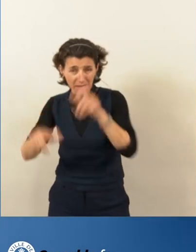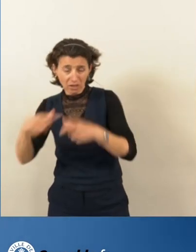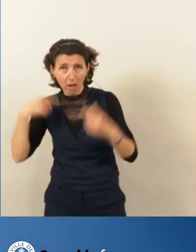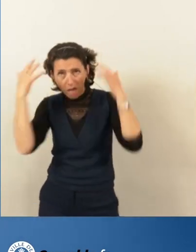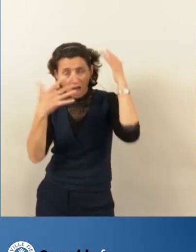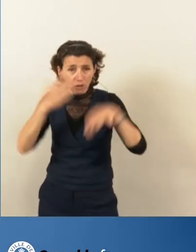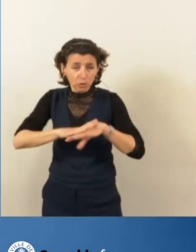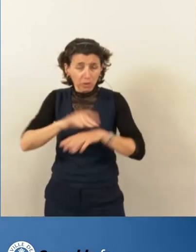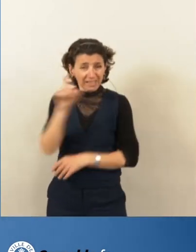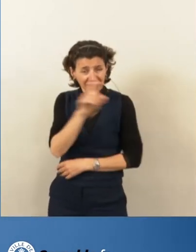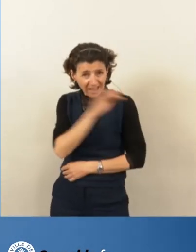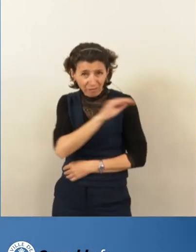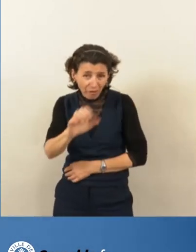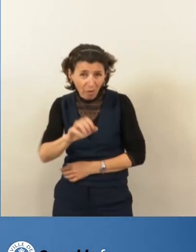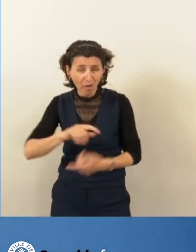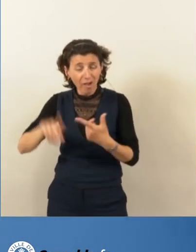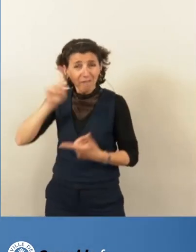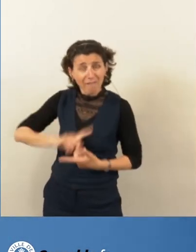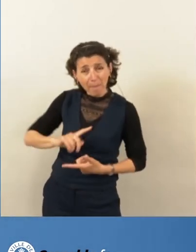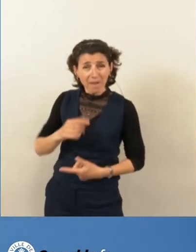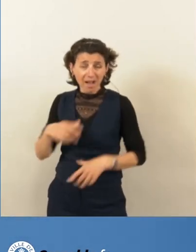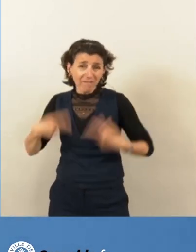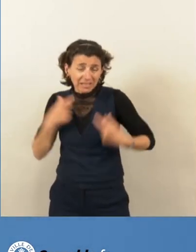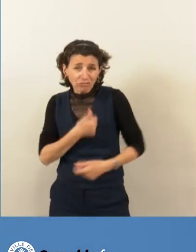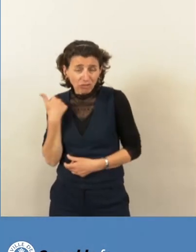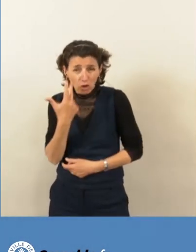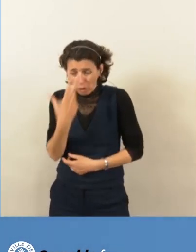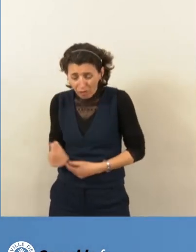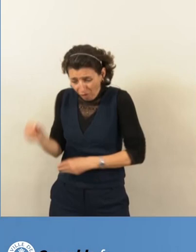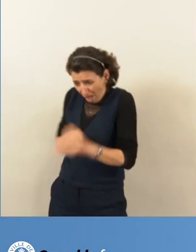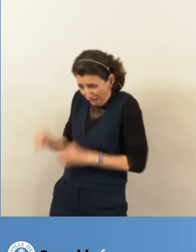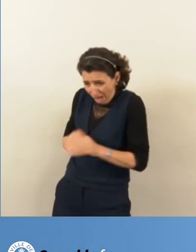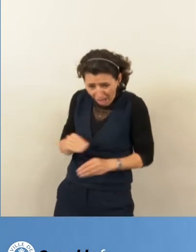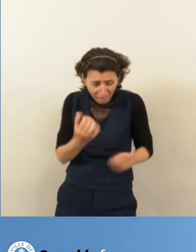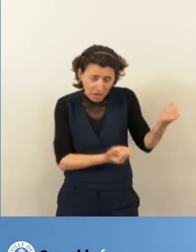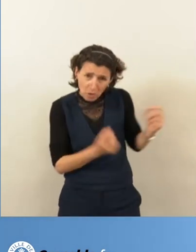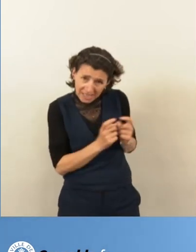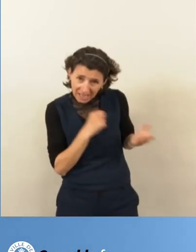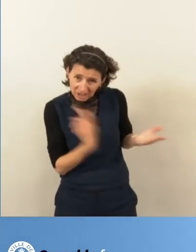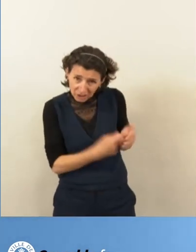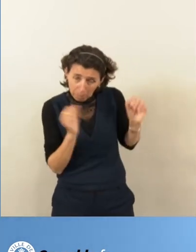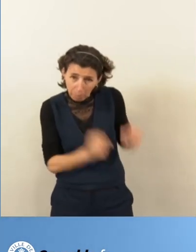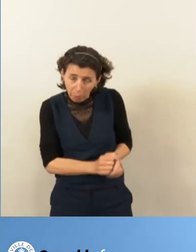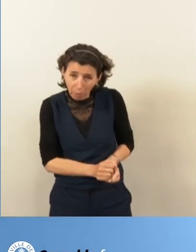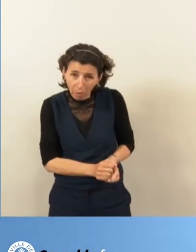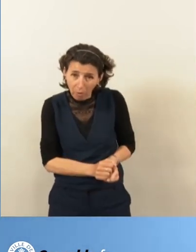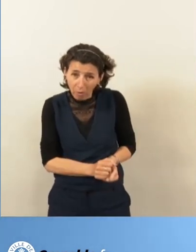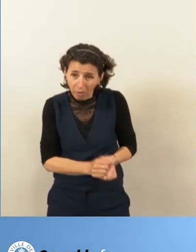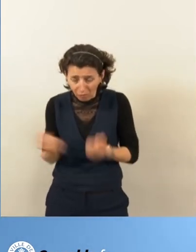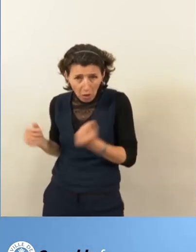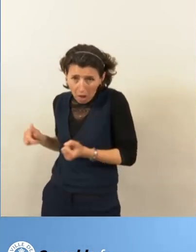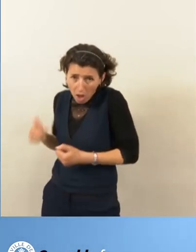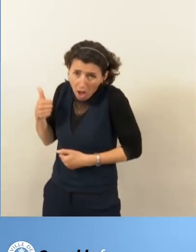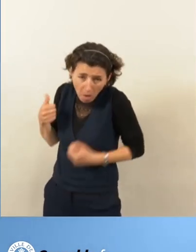pensez-vous qu'une mère isolée avec trois enfants à charge à les moyens de se payer une voiture électrique si tenter qu'elle en est déjà une